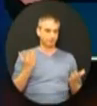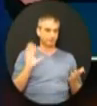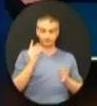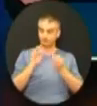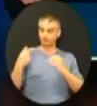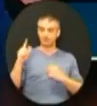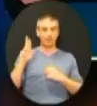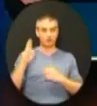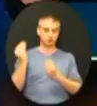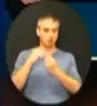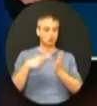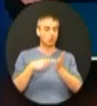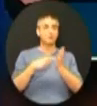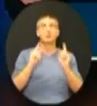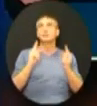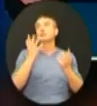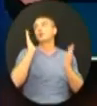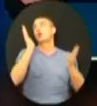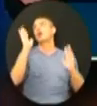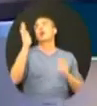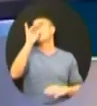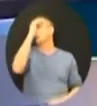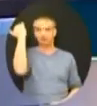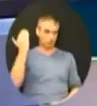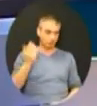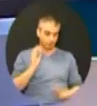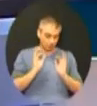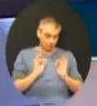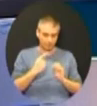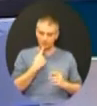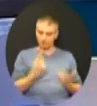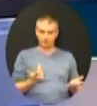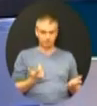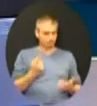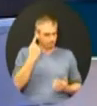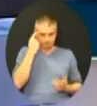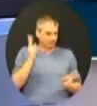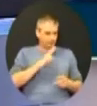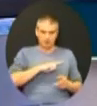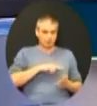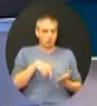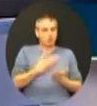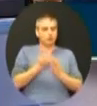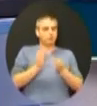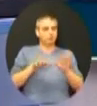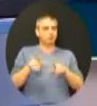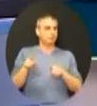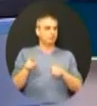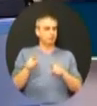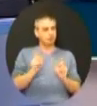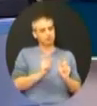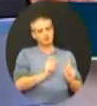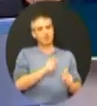לאור דין גלרט יש עוד דוגמאות למקרים כל כך כל כך קיצוניים שבהם באמת אתה אומר לעצמך הדעת כמעט לא סובלת את זה שהיועץ המשפטי לממשלה